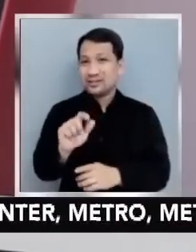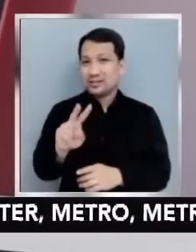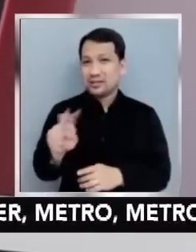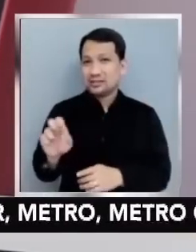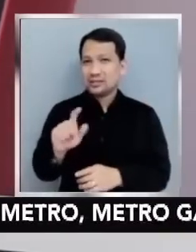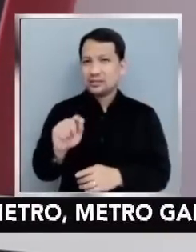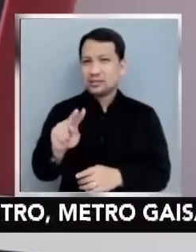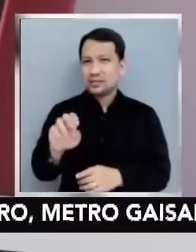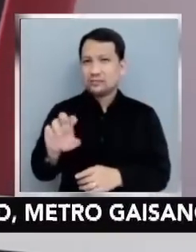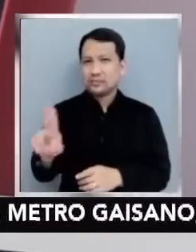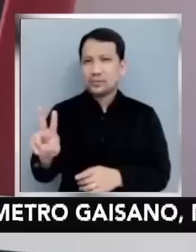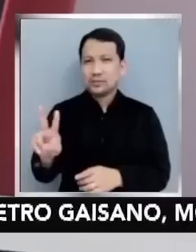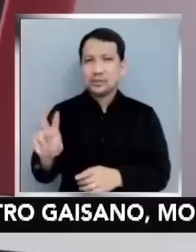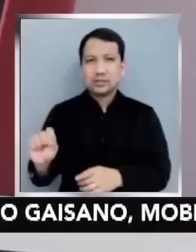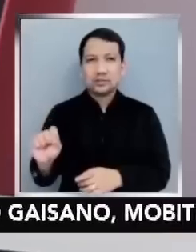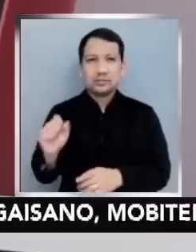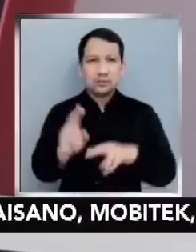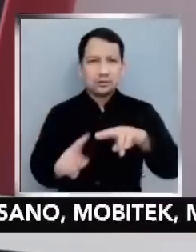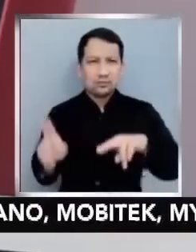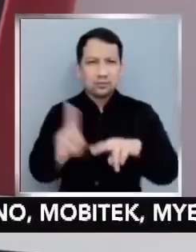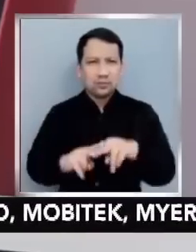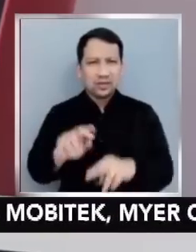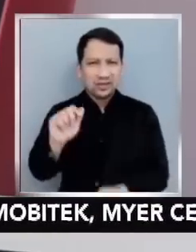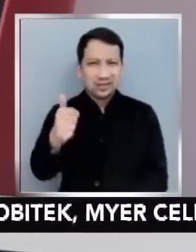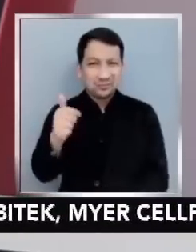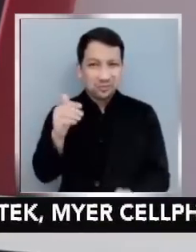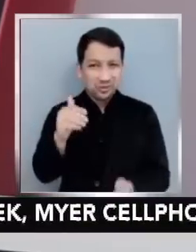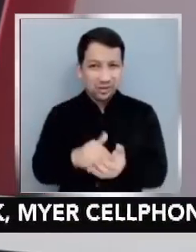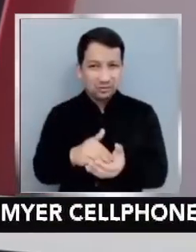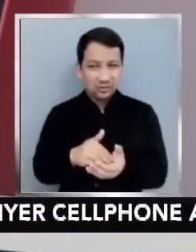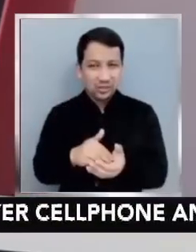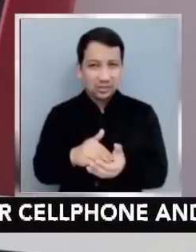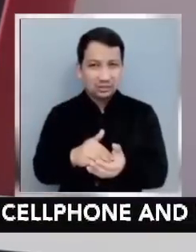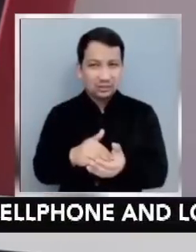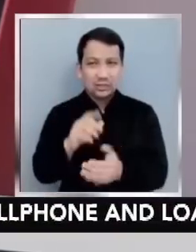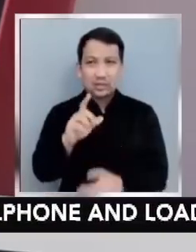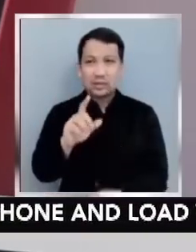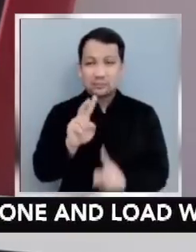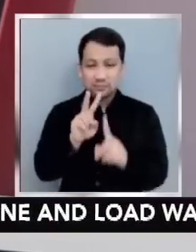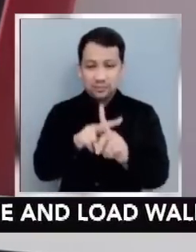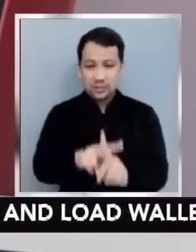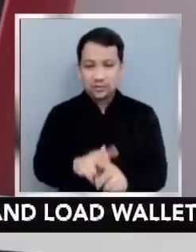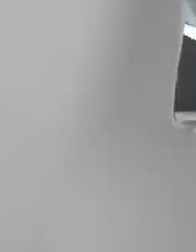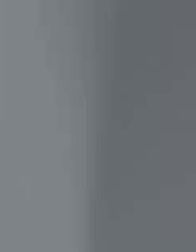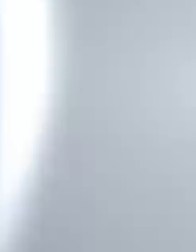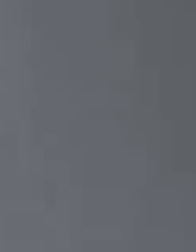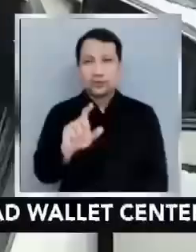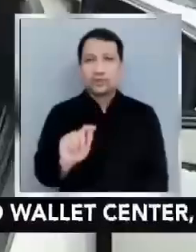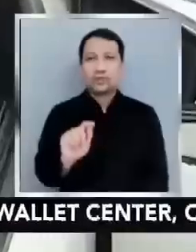ng LTFR bilang dagdag 10,000 TNVS slots. Nakatutok si Joseph Moro.